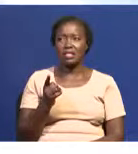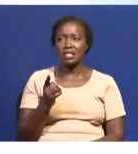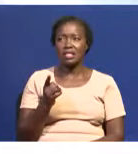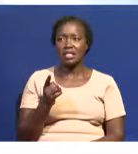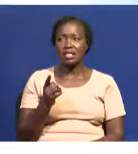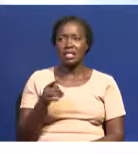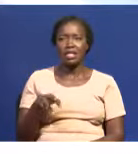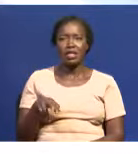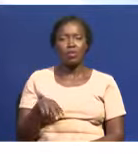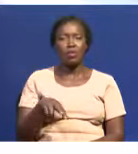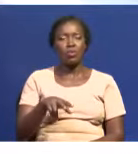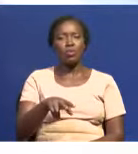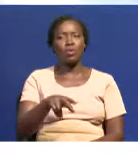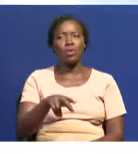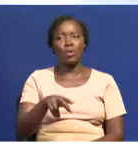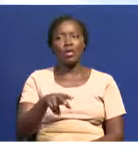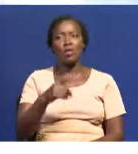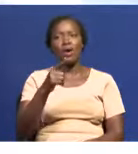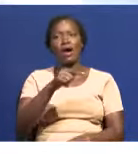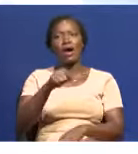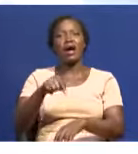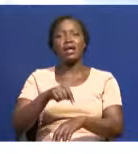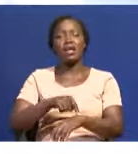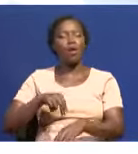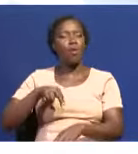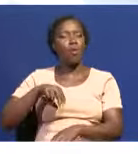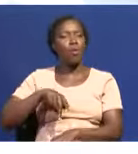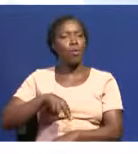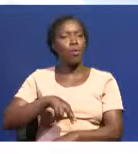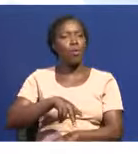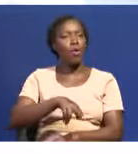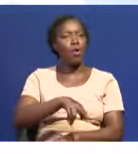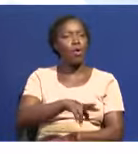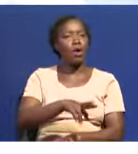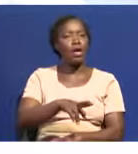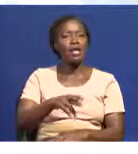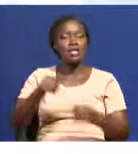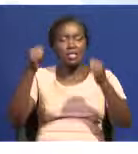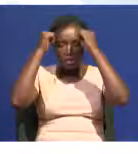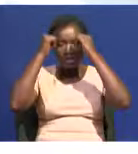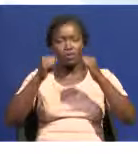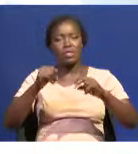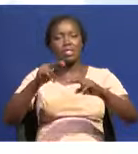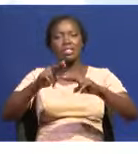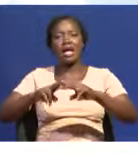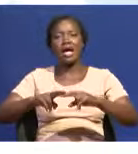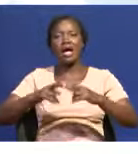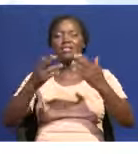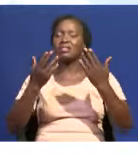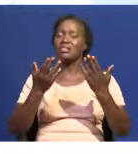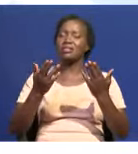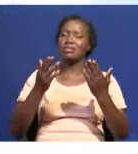nyumbani nikifika shuleni ni saa moja, napata wanafunzi wameshaka, wameanza kusoma.